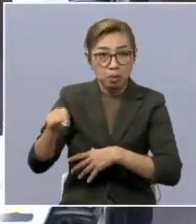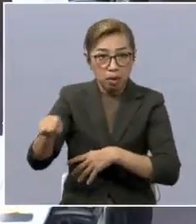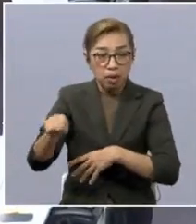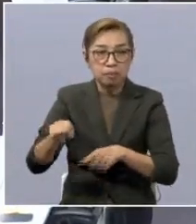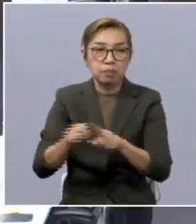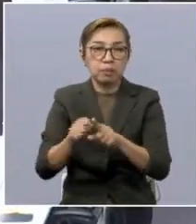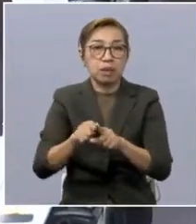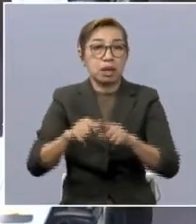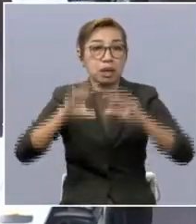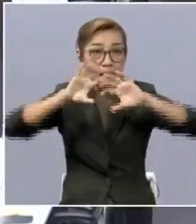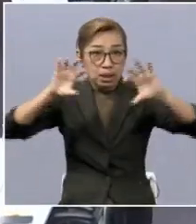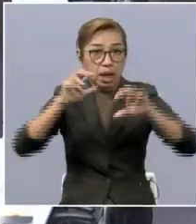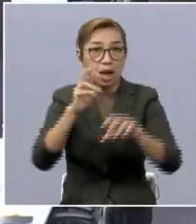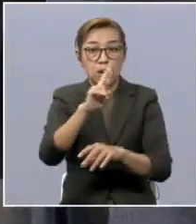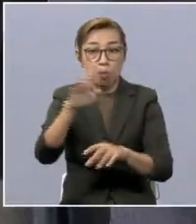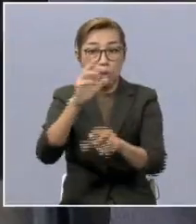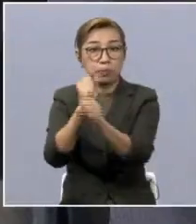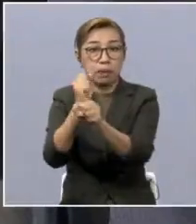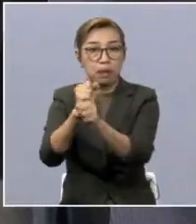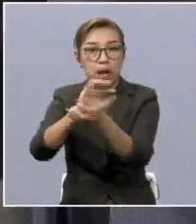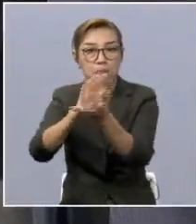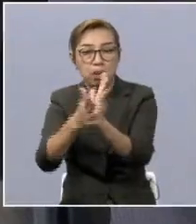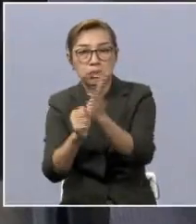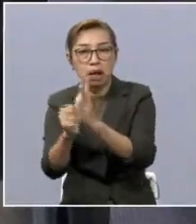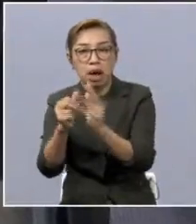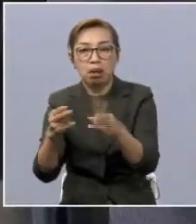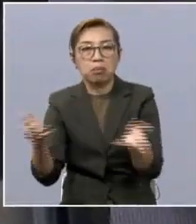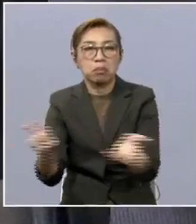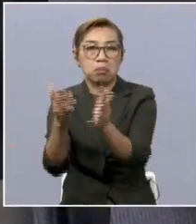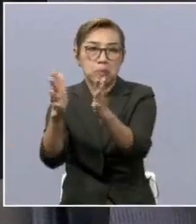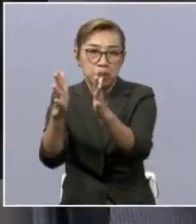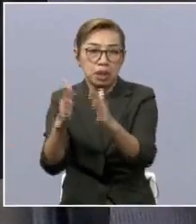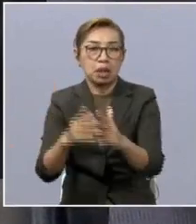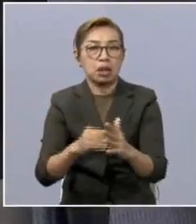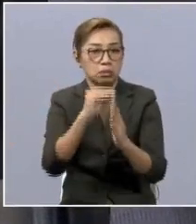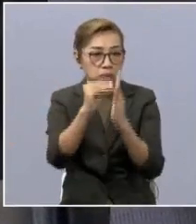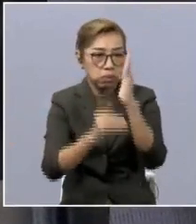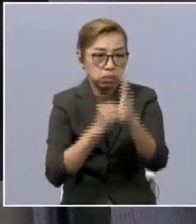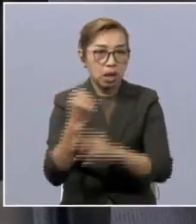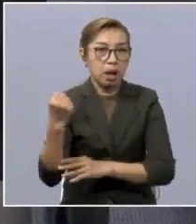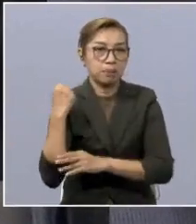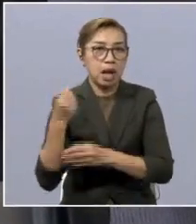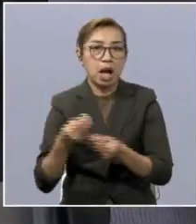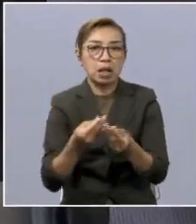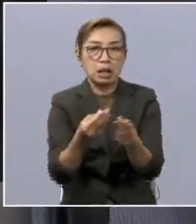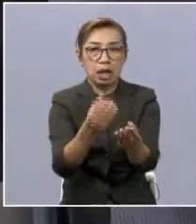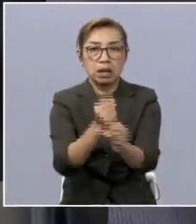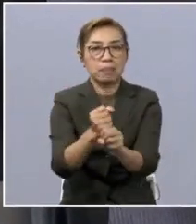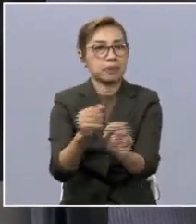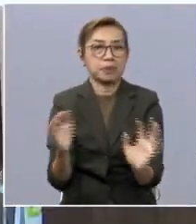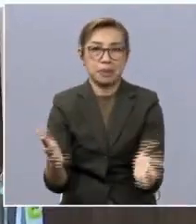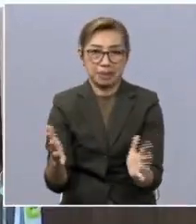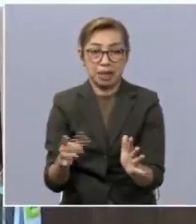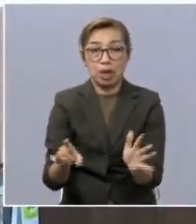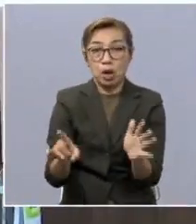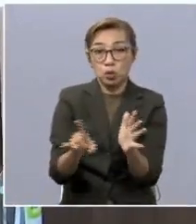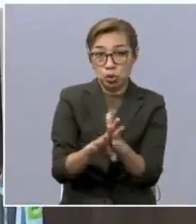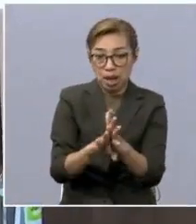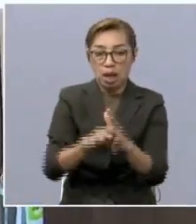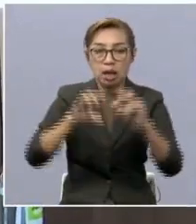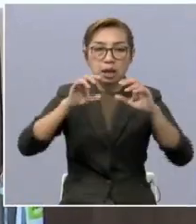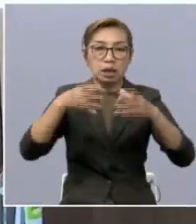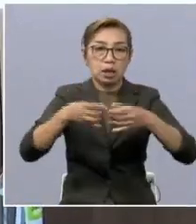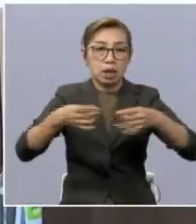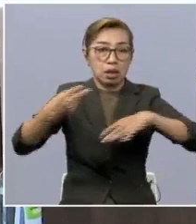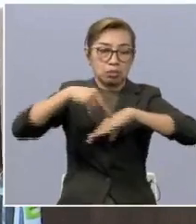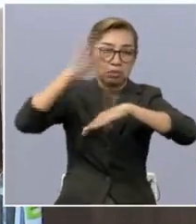รูประบบราชการและกระจายอำนาจสู่ท้องถิ่นเลยทางยติของฝ่ายค้านเนี่ยระบุช่วงท้ายนะฮะบอกว่าระยะเวล